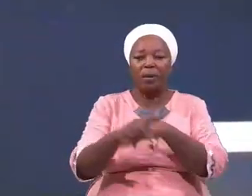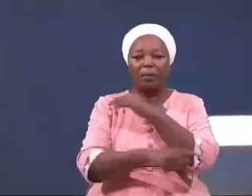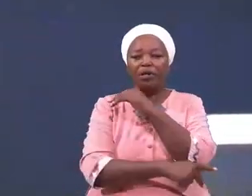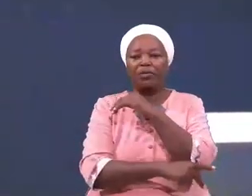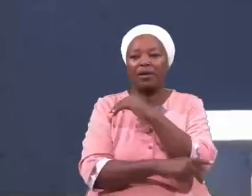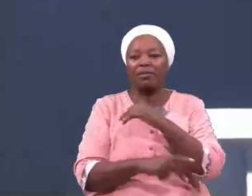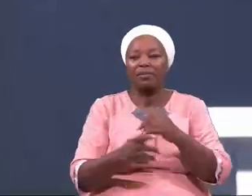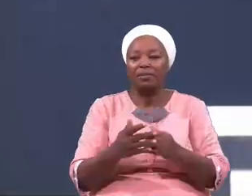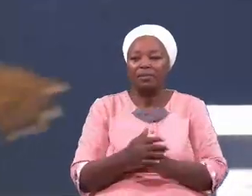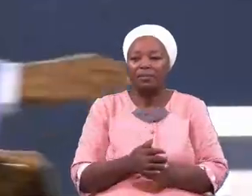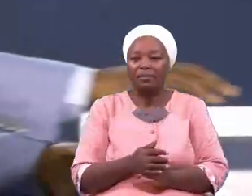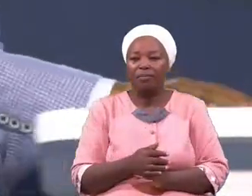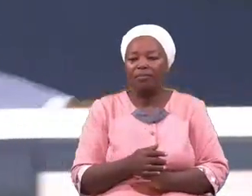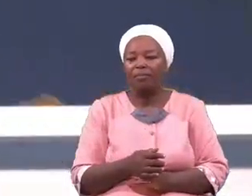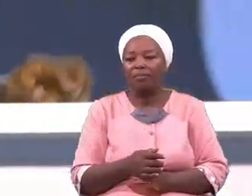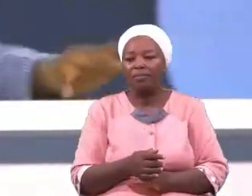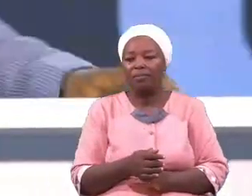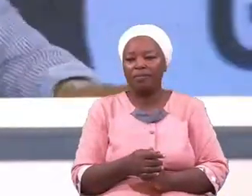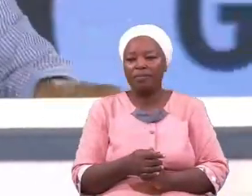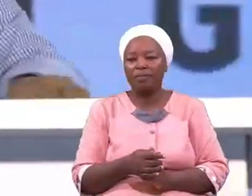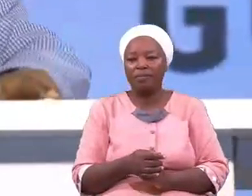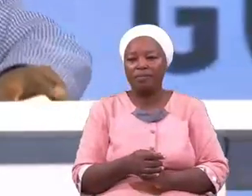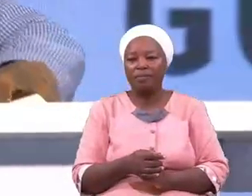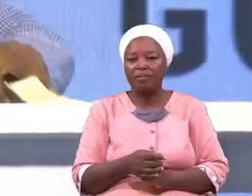Nous allons voir la libération à travers la Pâque.